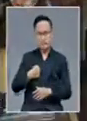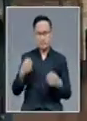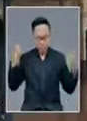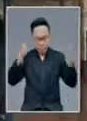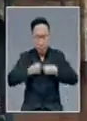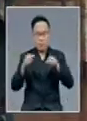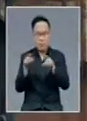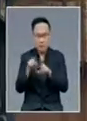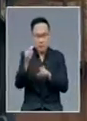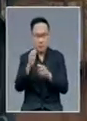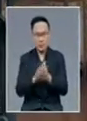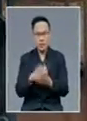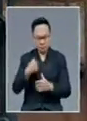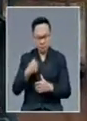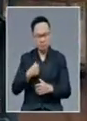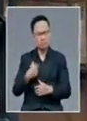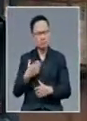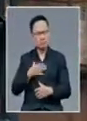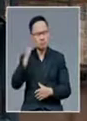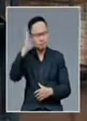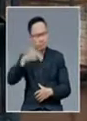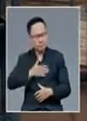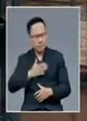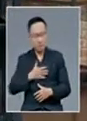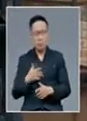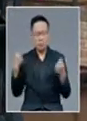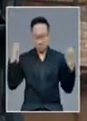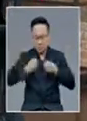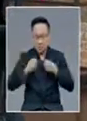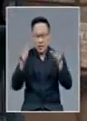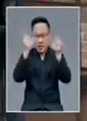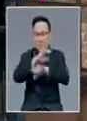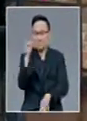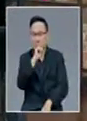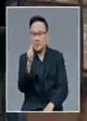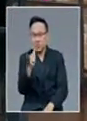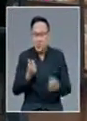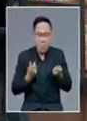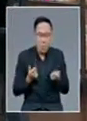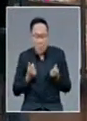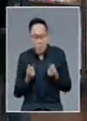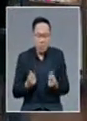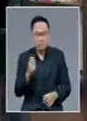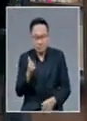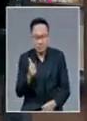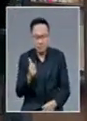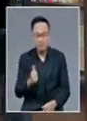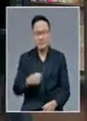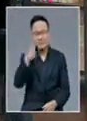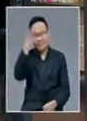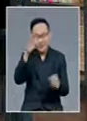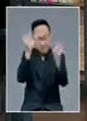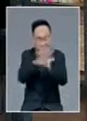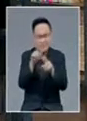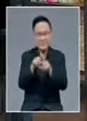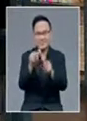ได ้เฮ้ยดิฉันคุ้นนะไปหัดร้องเพลง หน้าผมนี่เป็นลูกครึ่งไหมเป็นฝรั่ง โอ้ยได้เลยเจอพี่กะเกือนิดนึงนะใช่เลย โอ้ยคนละ